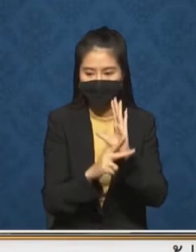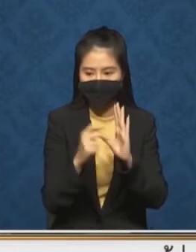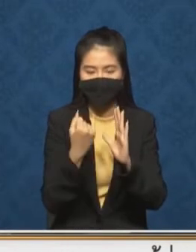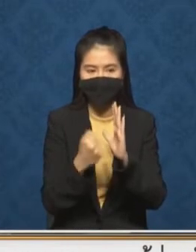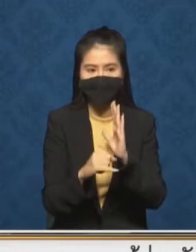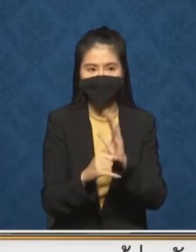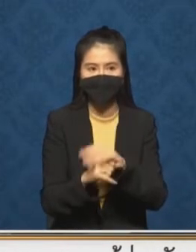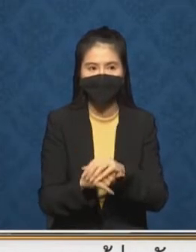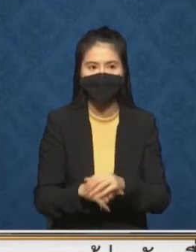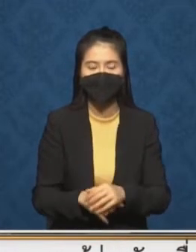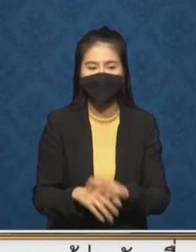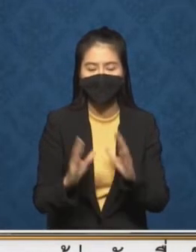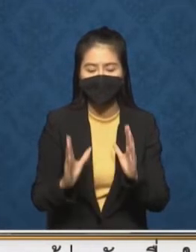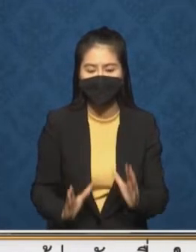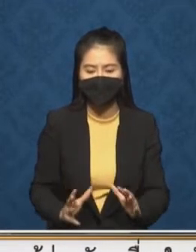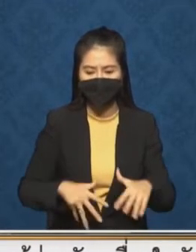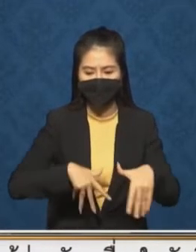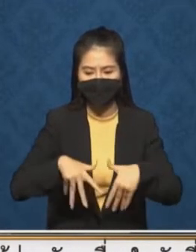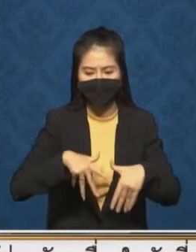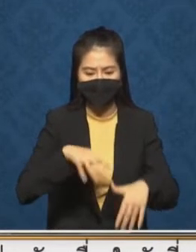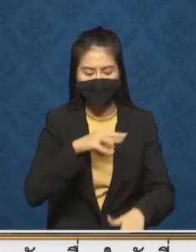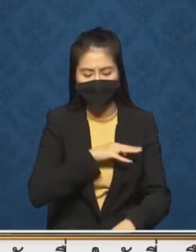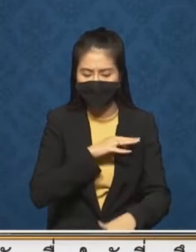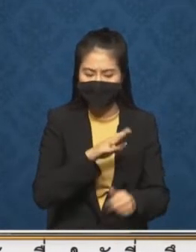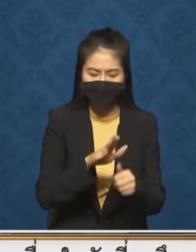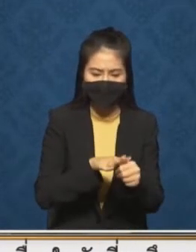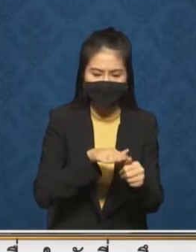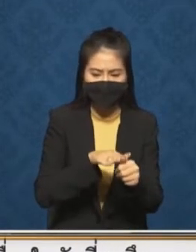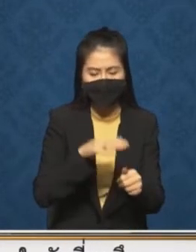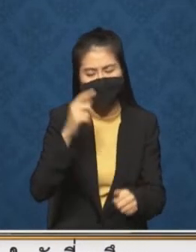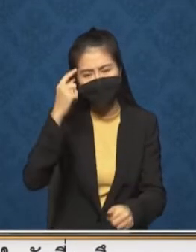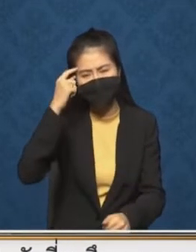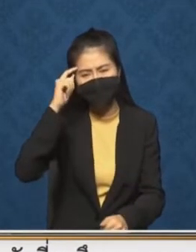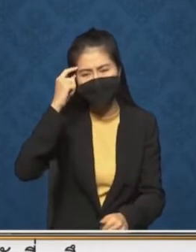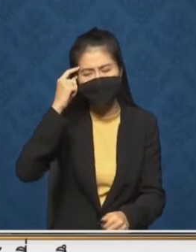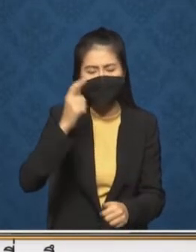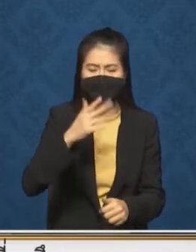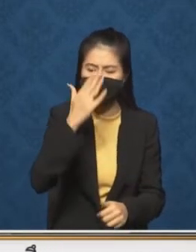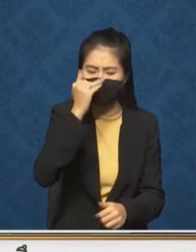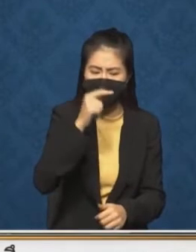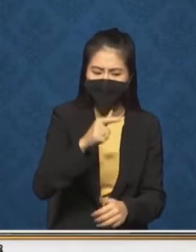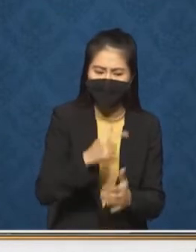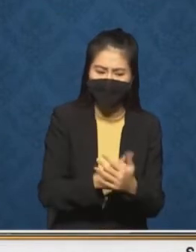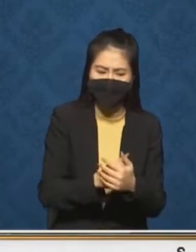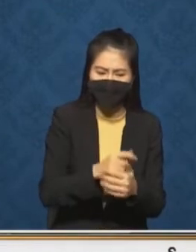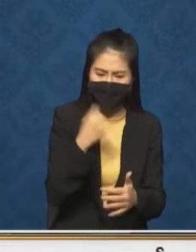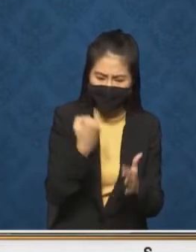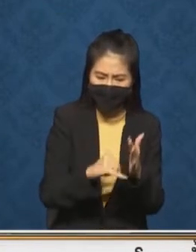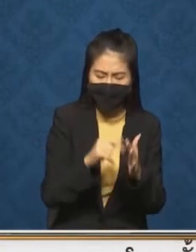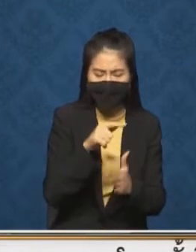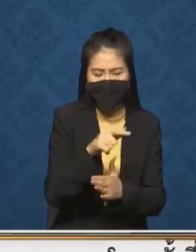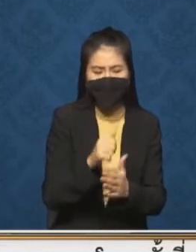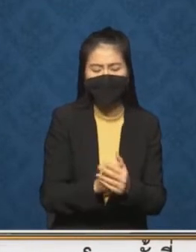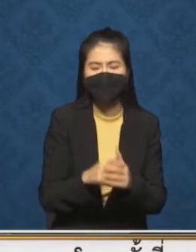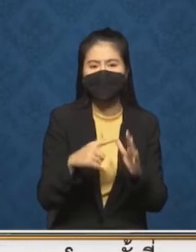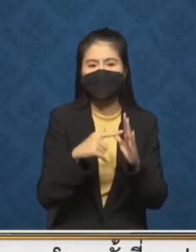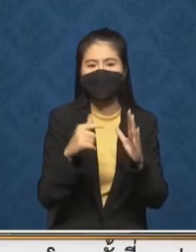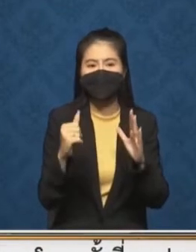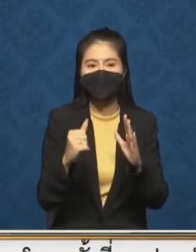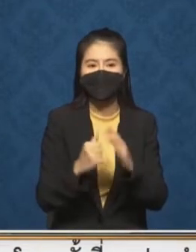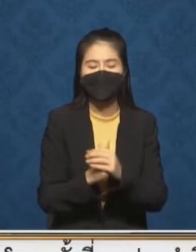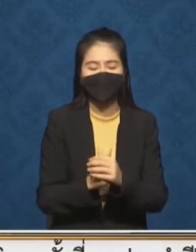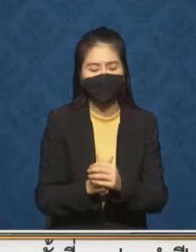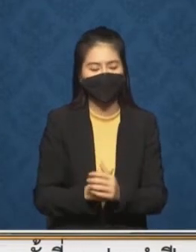นนสสารมากนะะ ชาวบ้านนะครับไม่รเรื่องเลยครับ ไปถงก็โดนว่า โดนคอกเกาหานะครั คดีอายานะครั